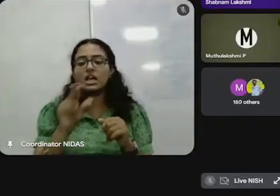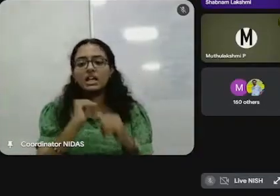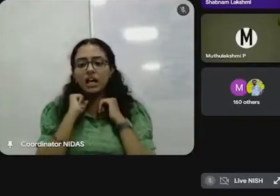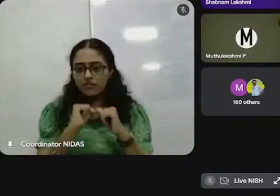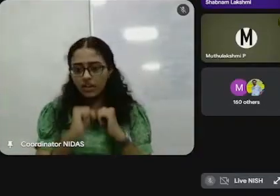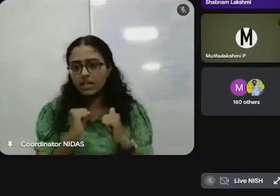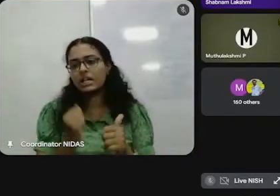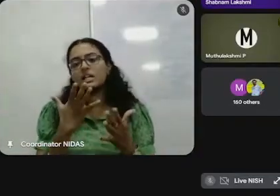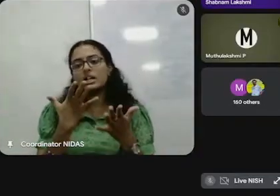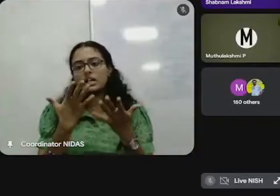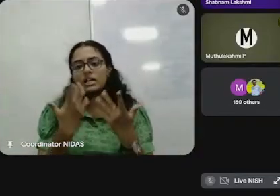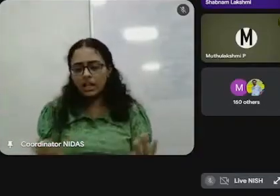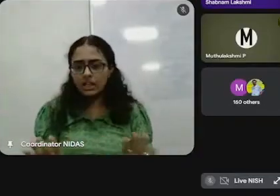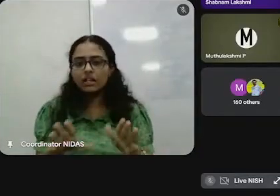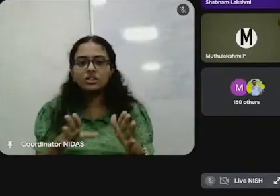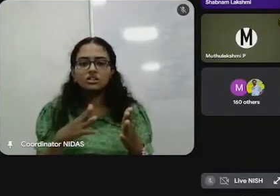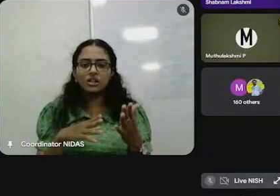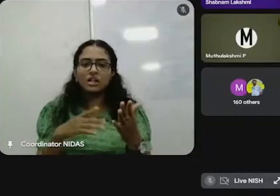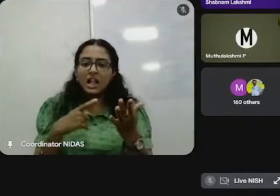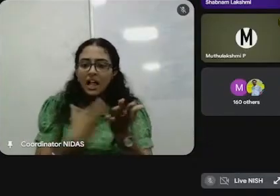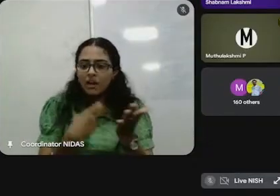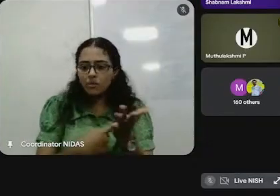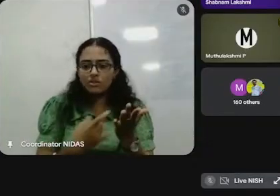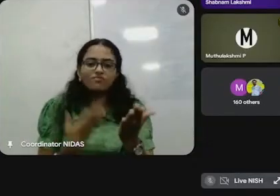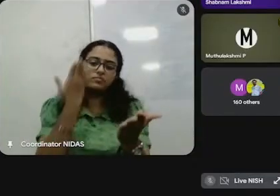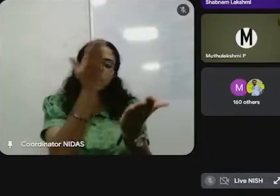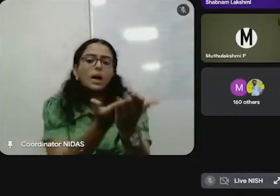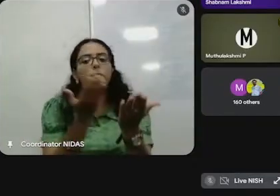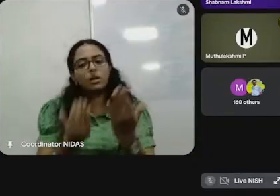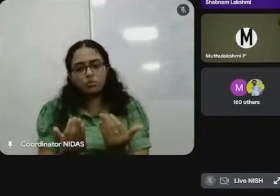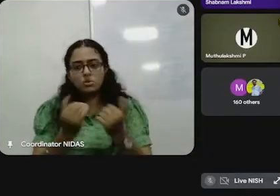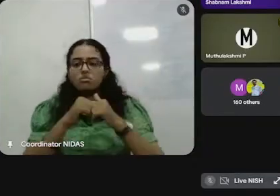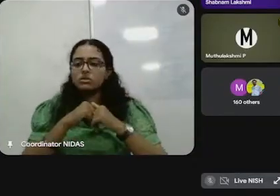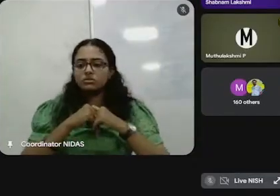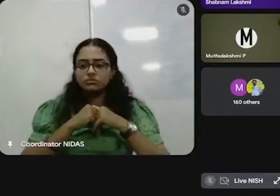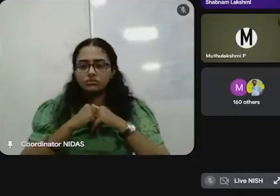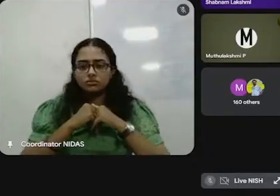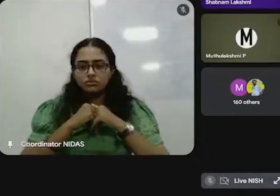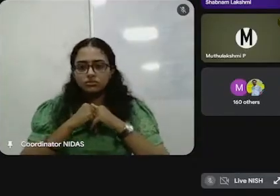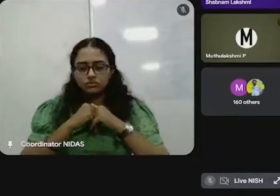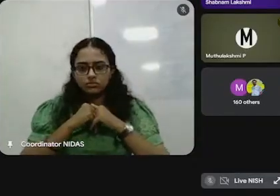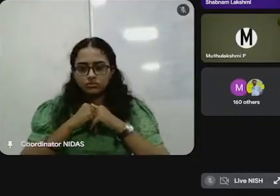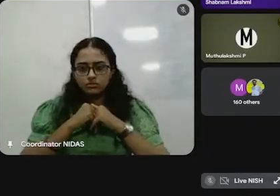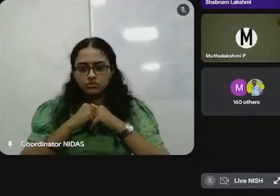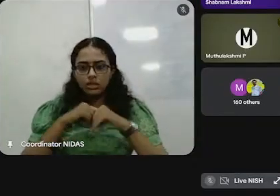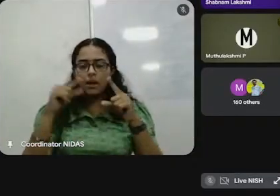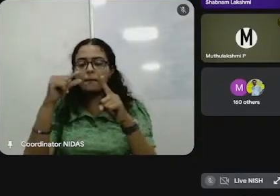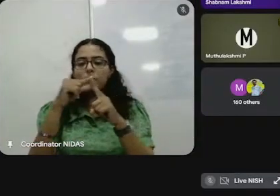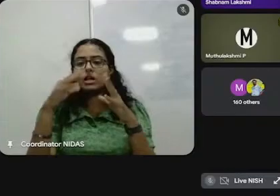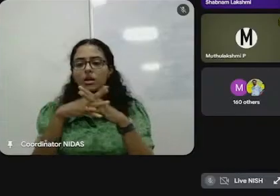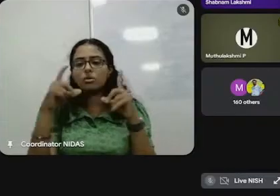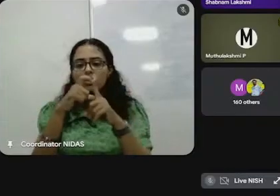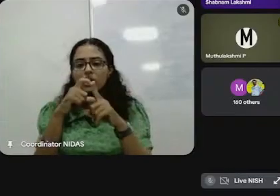ബുദ്ധിമുട്ടുണ്ടാവുകയാണെങ്കിൽ അതിന്റെ റിപ്പോർട്ട്സ് ഒക്കെ വെച്ച് ഡിസബിലിറ്റി സർട്ടിഫിക്കറ്റിന് അപ്ലൈ ചെയ്യാവുന്നതാണ് കേട്ടോ. PWD ആക്ട്